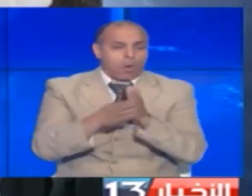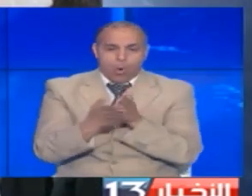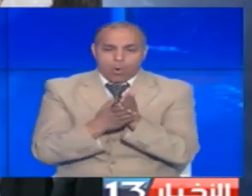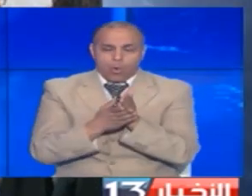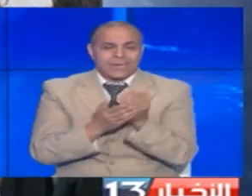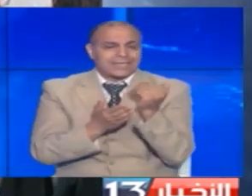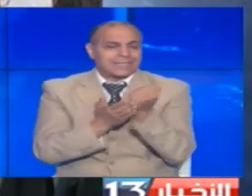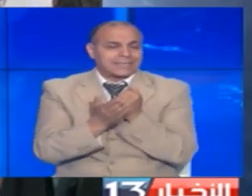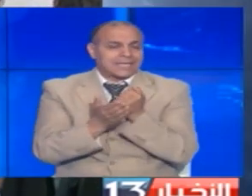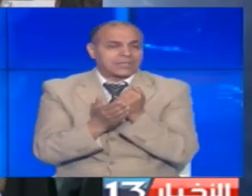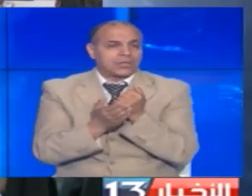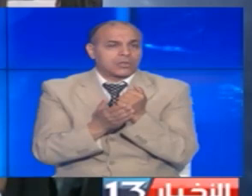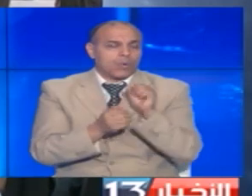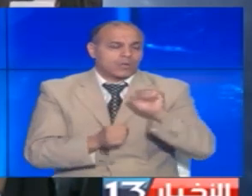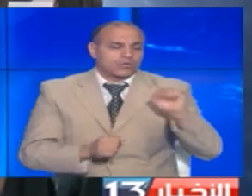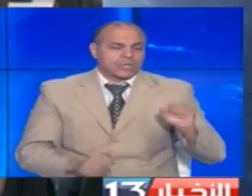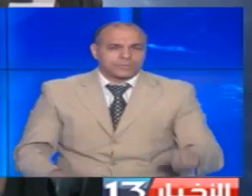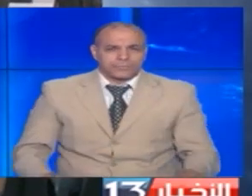الاقتصاديه والاجتماعيه